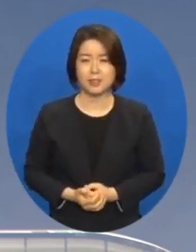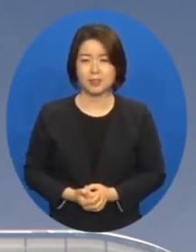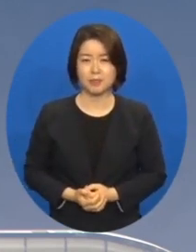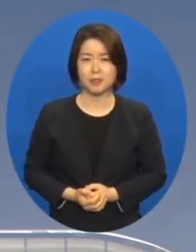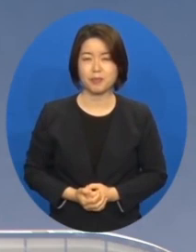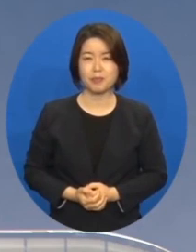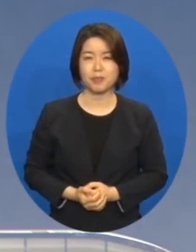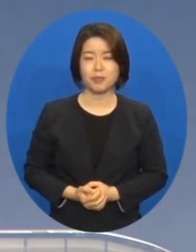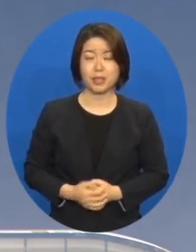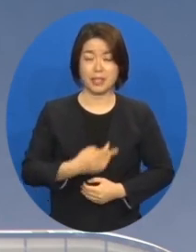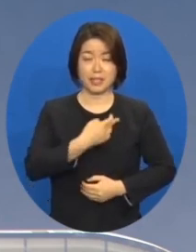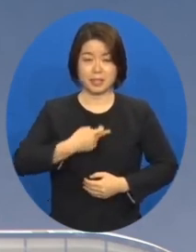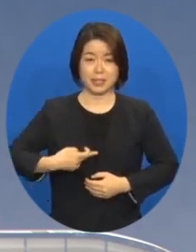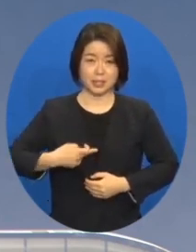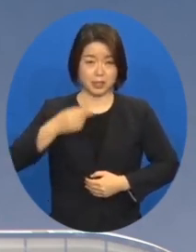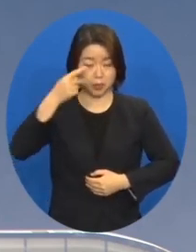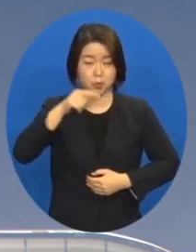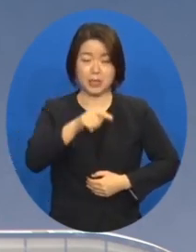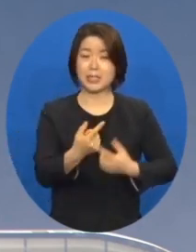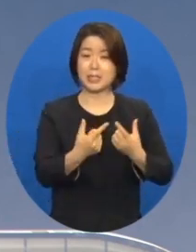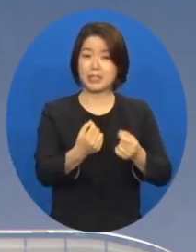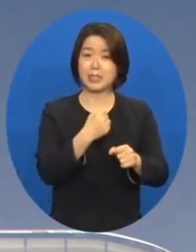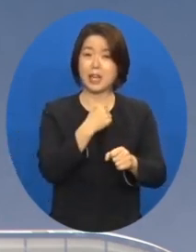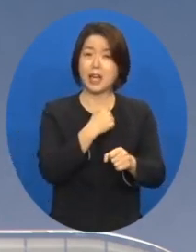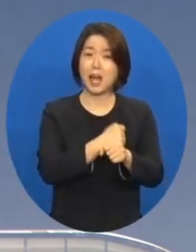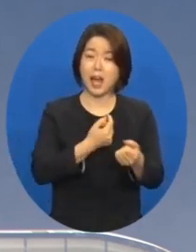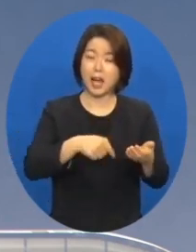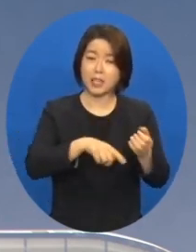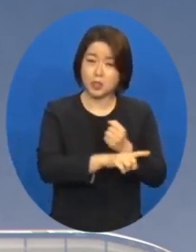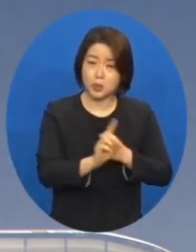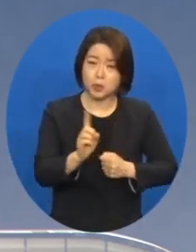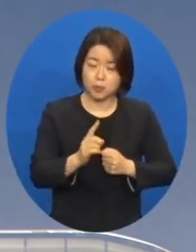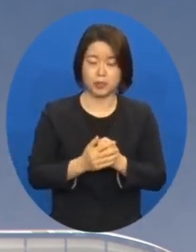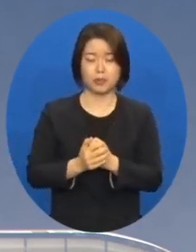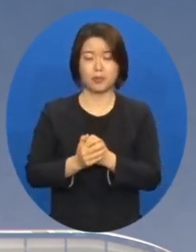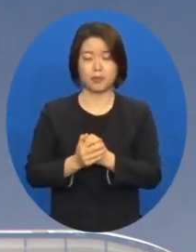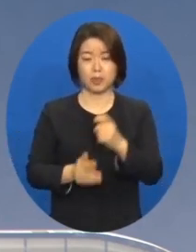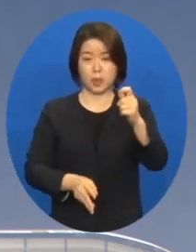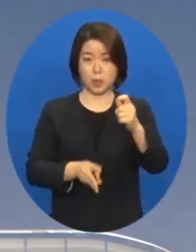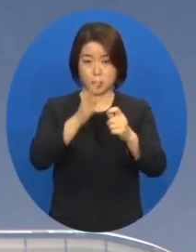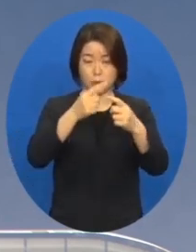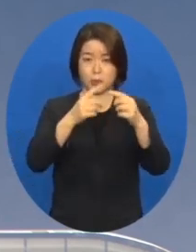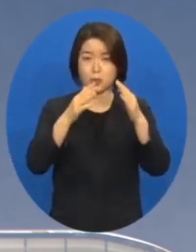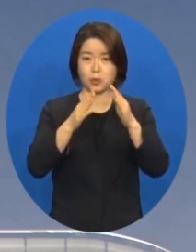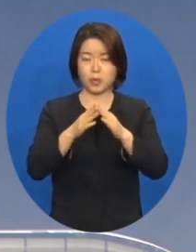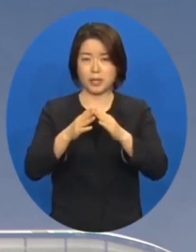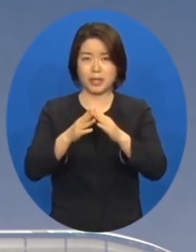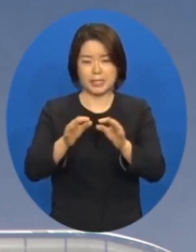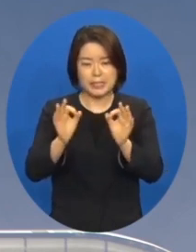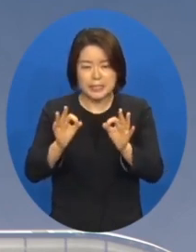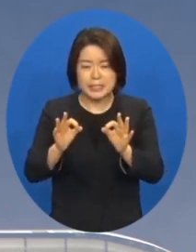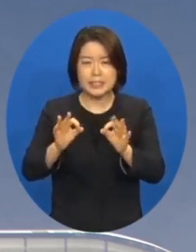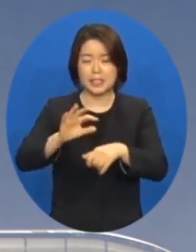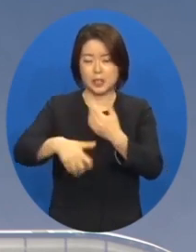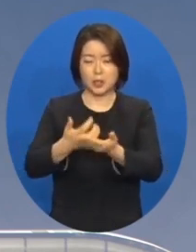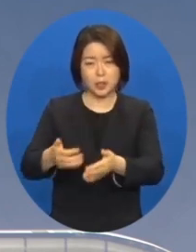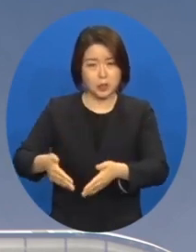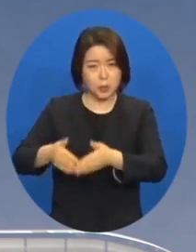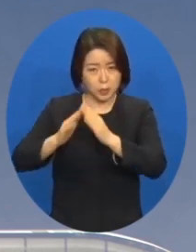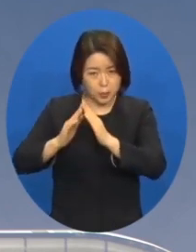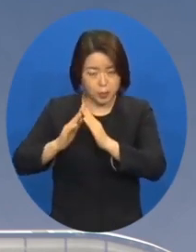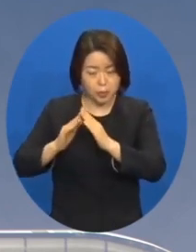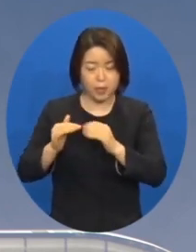사도 바울이 이렇게 한 것은 고린도 교회가 이제 개척된 아주 약한 교회였기 때문에 사역자에 대한